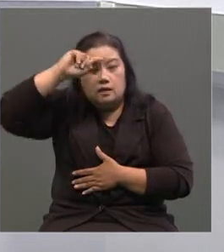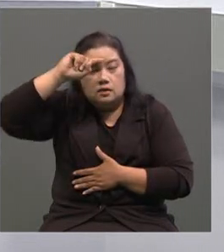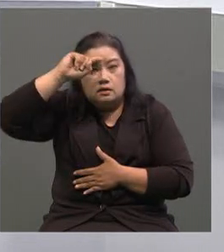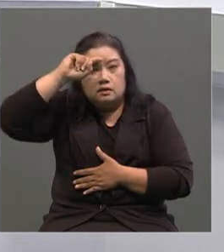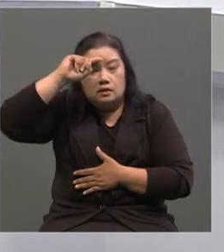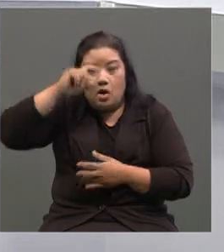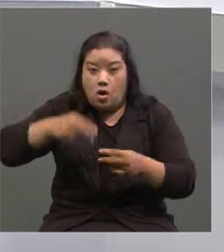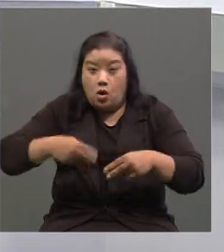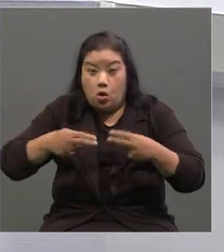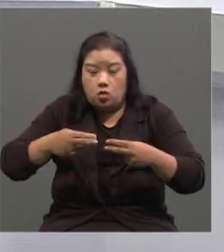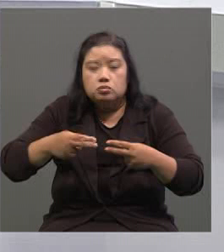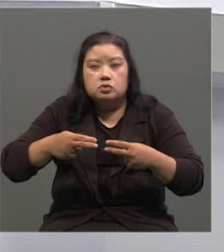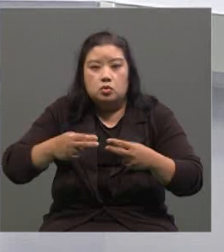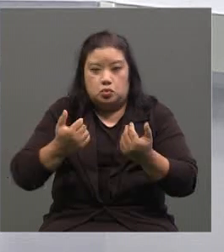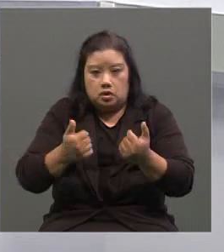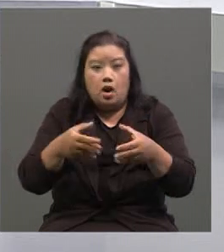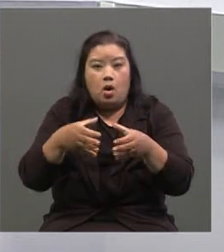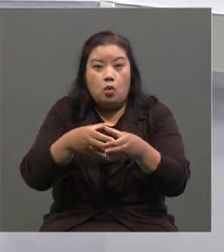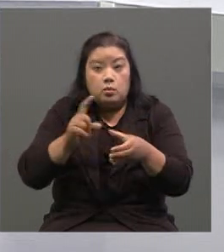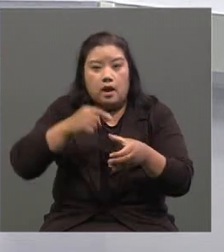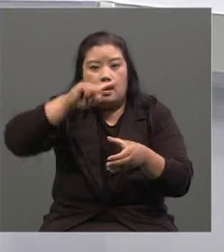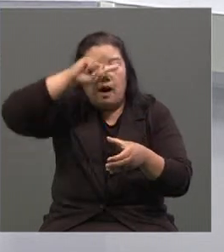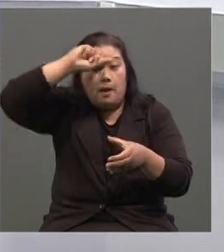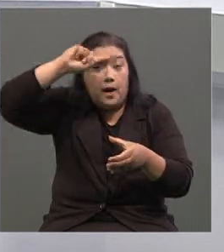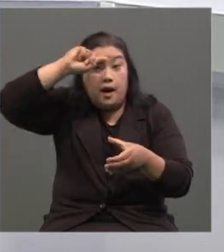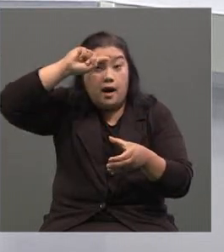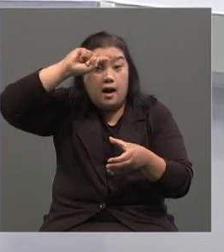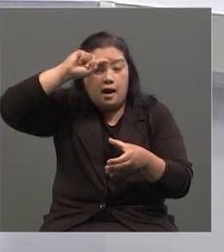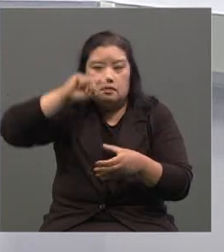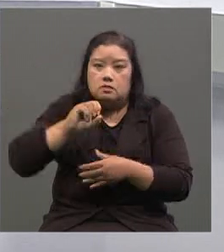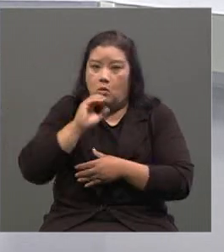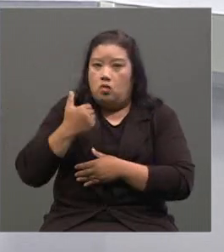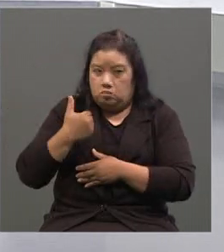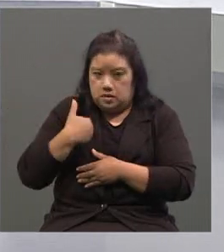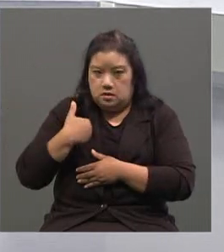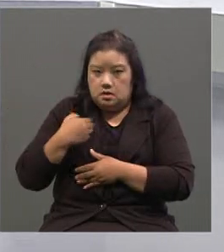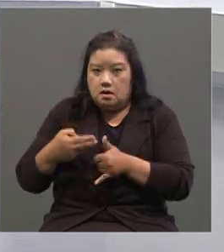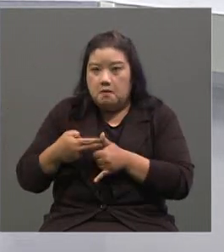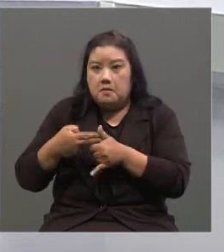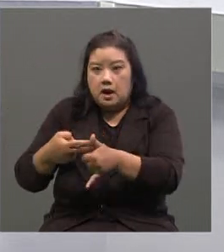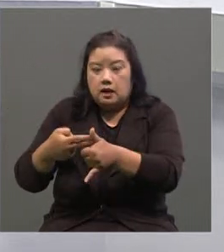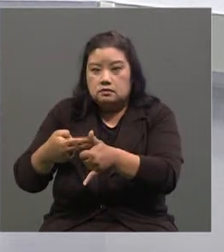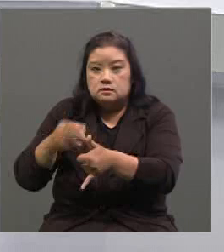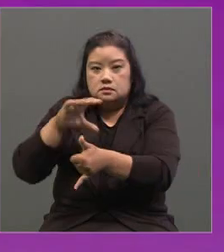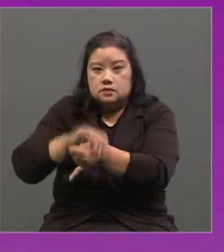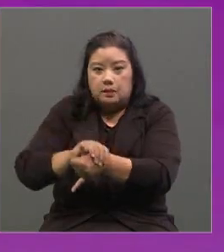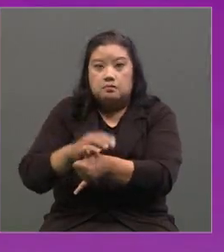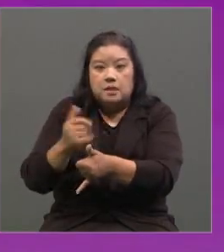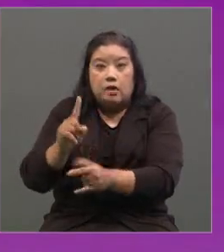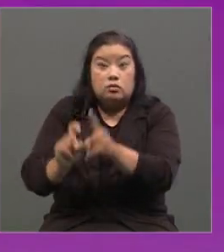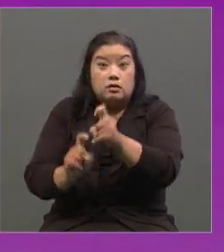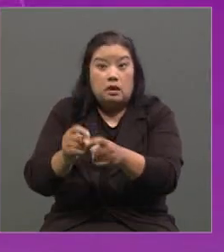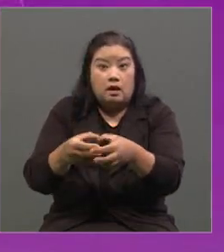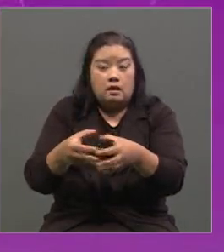เรียกว่าเป็นสถานการณ์ที่รุนแรงนะโดยเฉพาะกลุ่มฮามาสเนี่ยเขาอ้างนะฮว่ามีตัวประกันเสียชีวิตนะเพิ่มมากขึ้นนะครับจาก